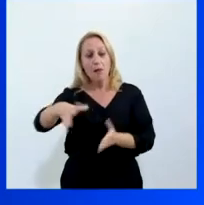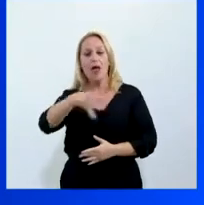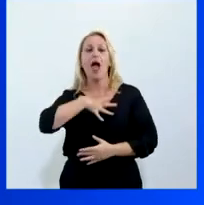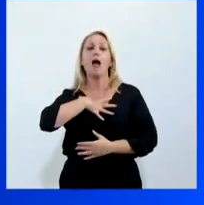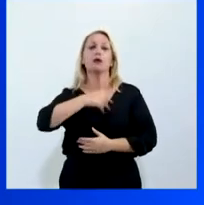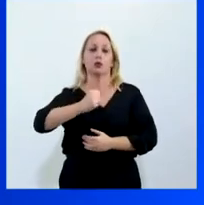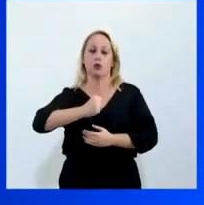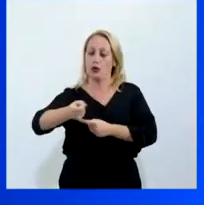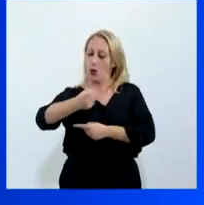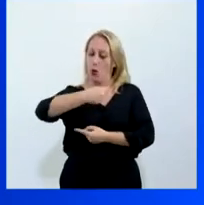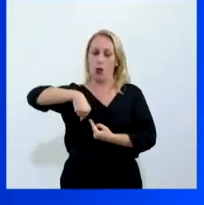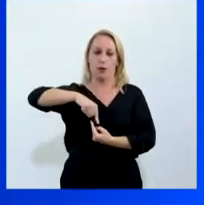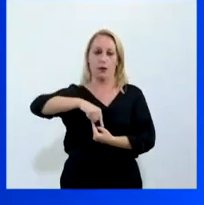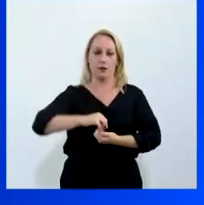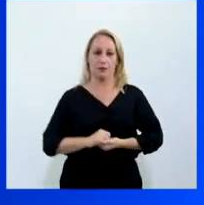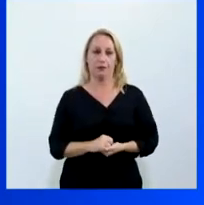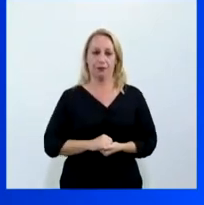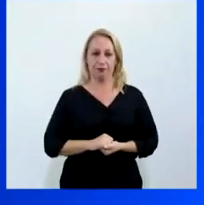ο ένας τον άλλο.